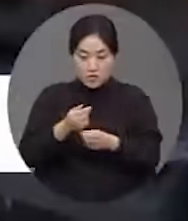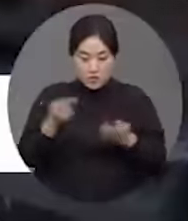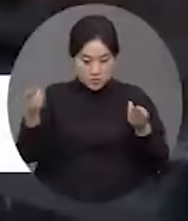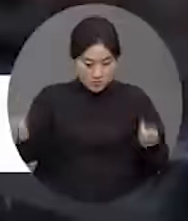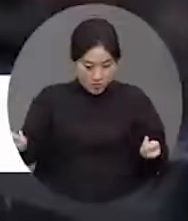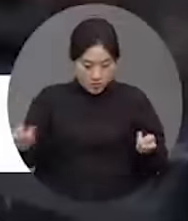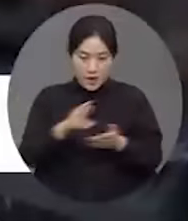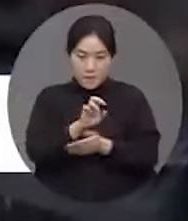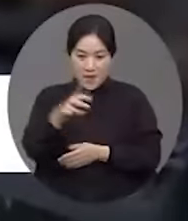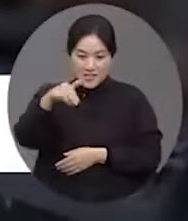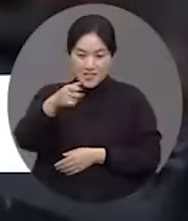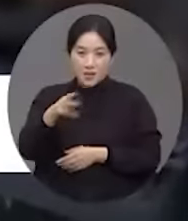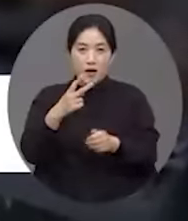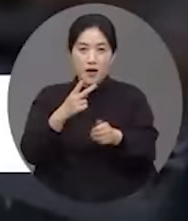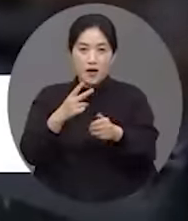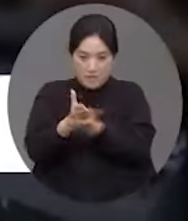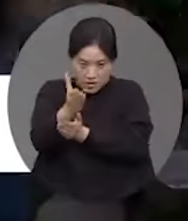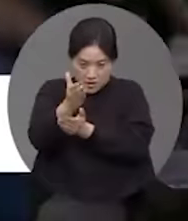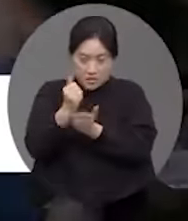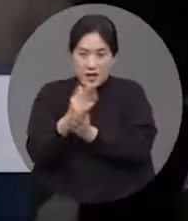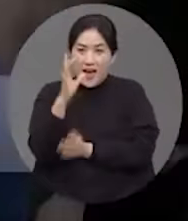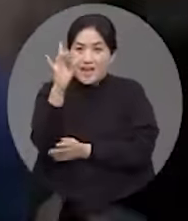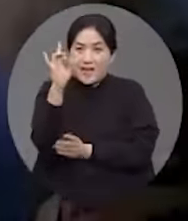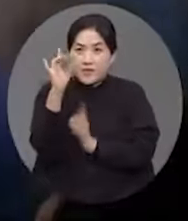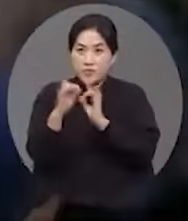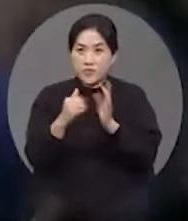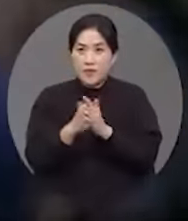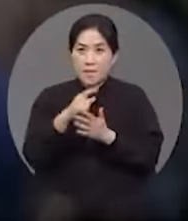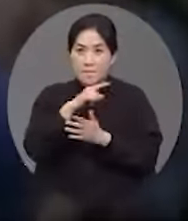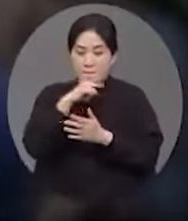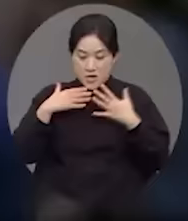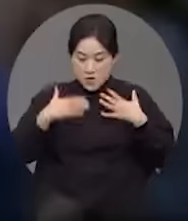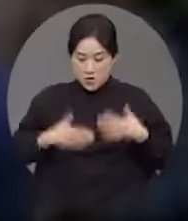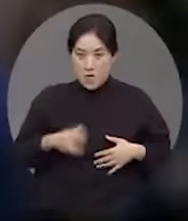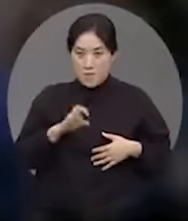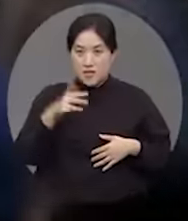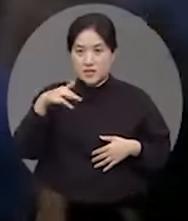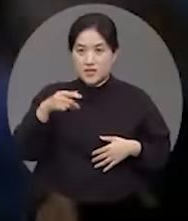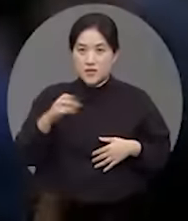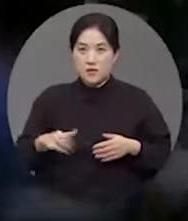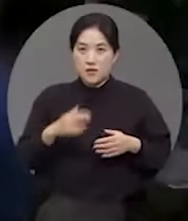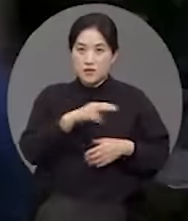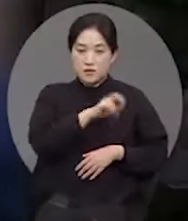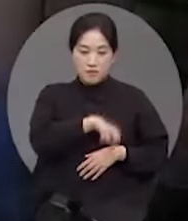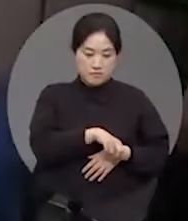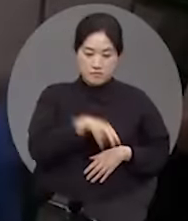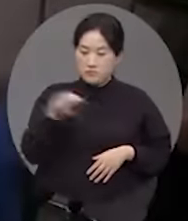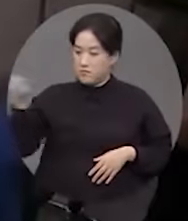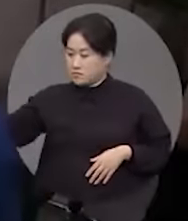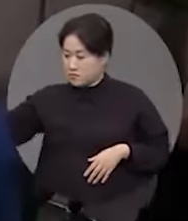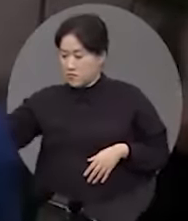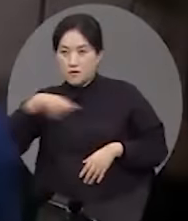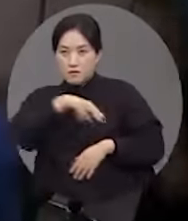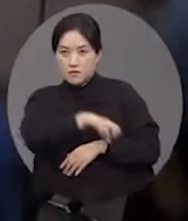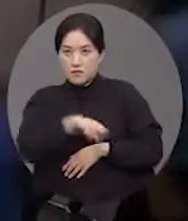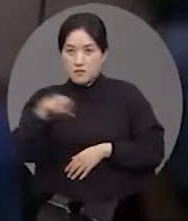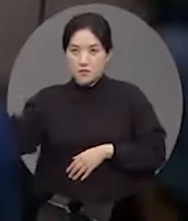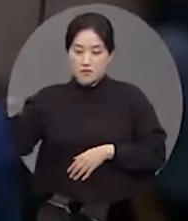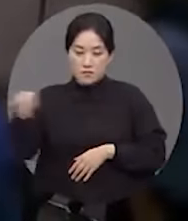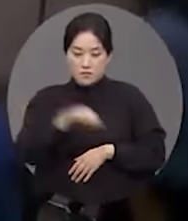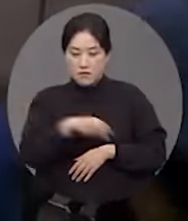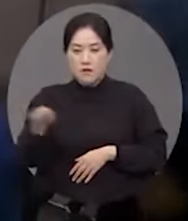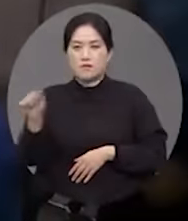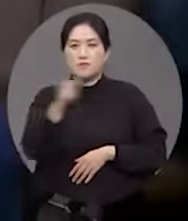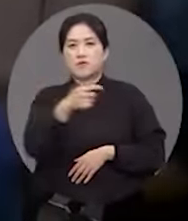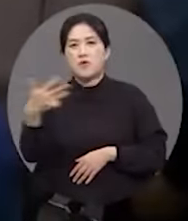마취과 의사가 단 한 명뿐입니다. 빨간 옷을 입은 마취과 의사가 양쪽 수술대를 번갈아 8번이나